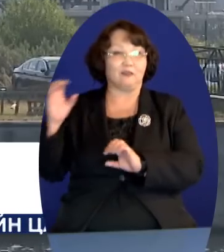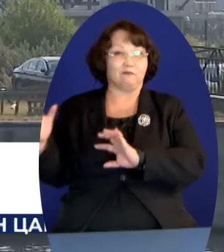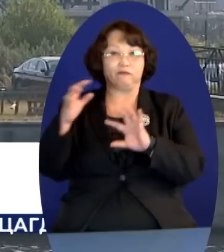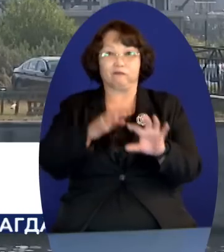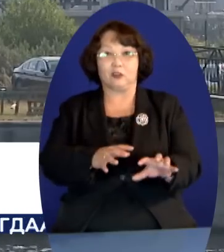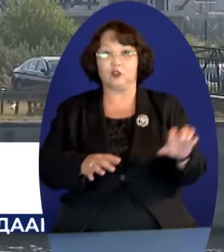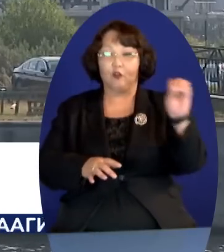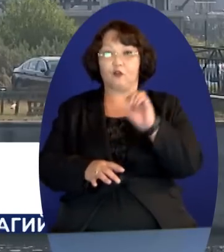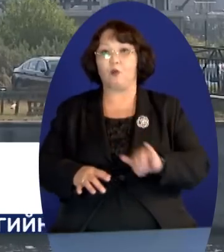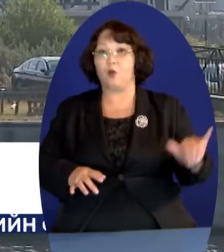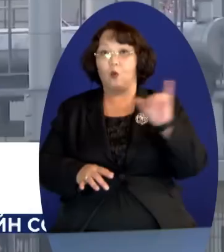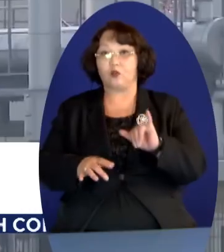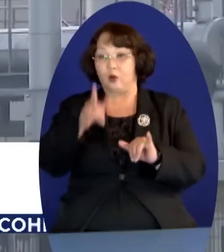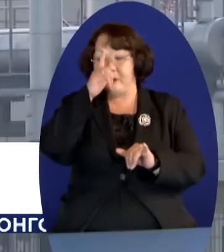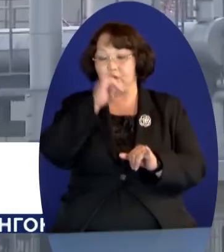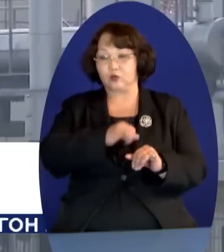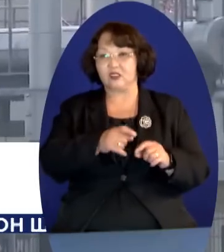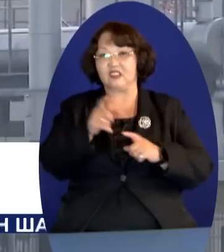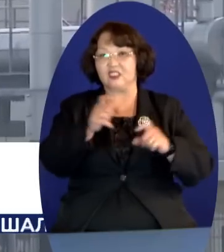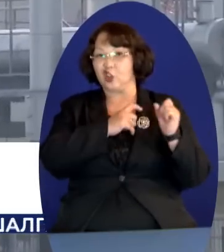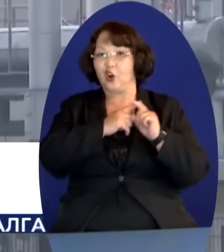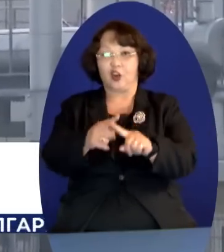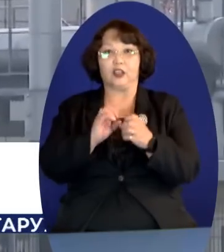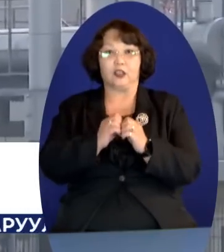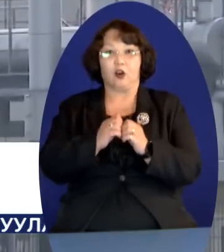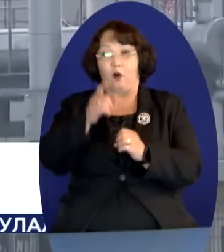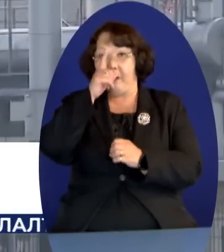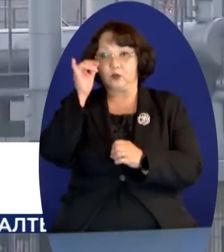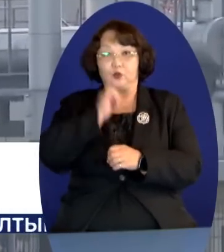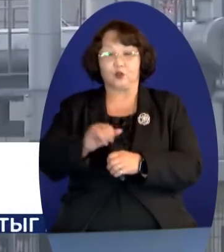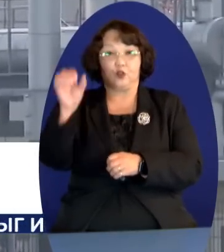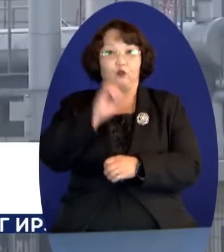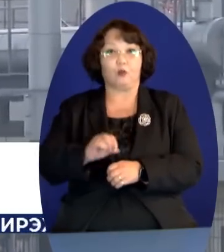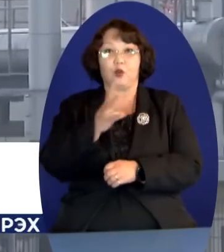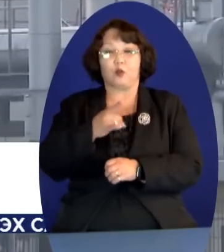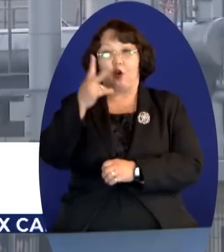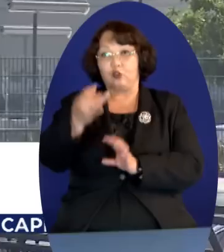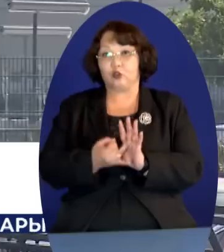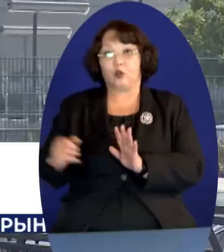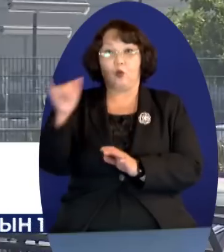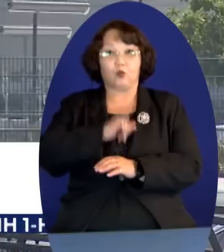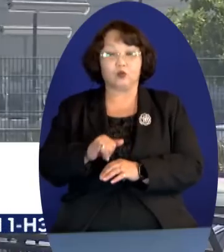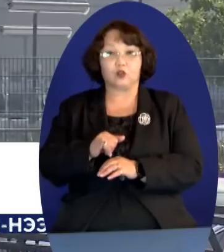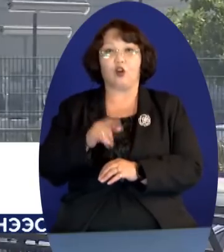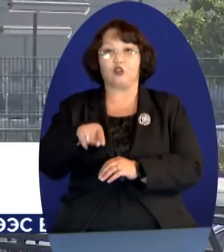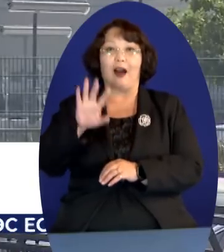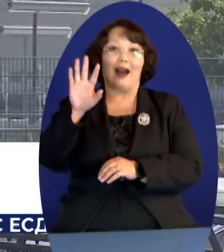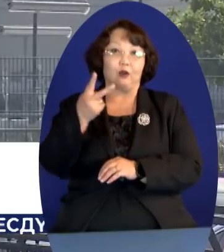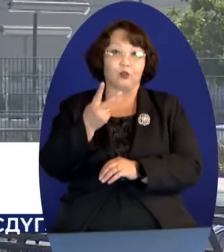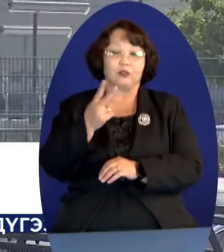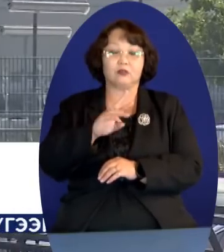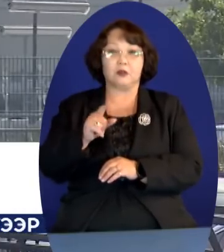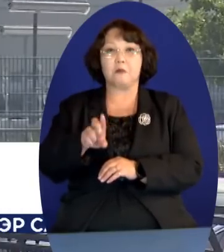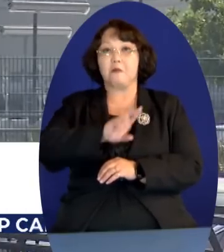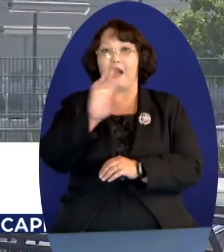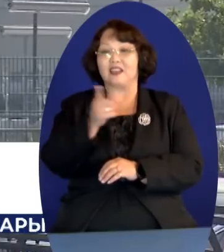Москвад эдийн засгийн хатуу хориг арга хэмжээ авч байгаа. Үүнээс үүдэж Оросын зүгээс Европын холбооны 27 улсын одоогоор 12-д нь байгалийн